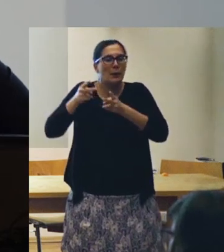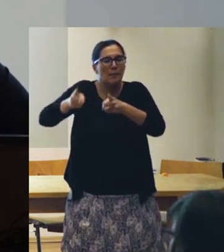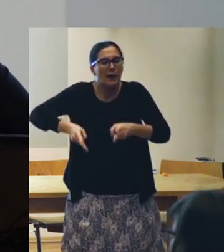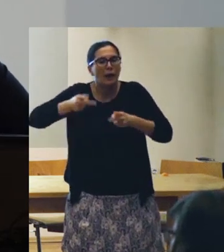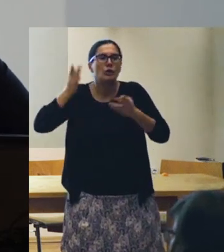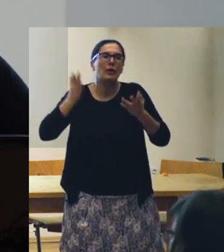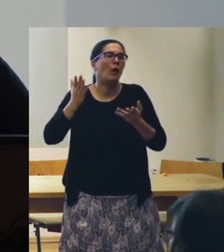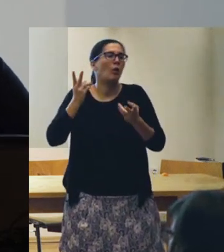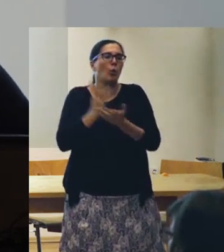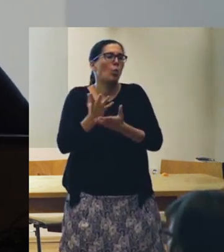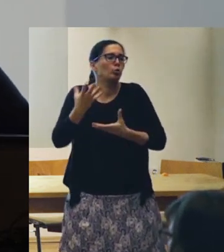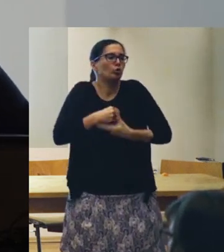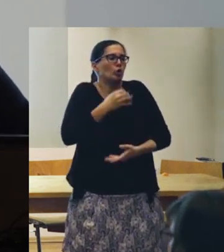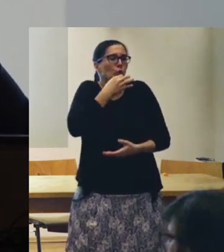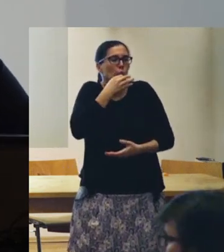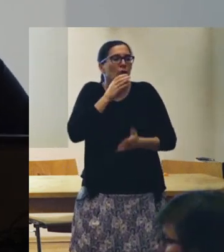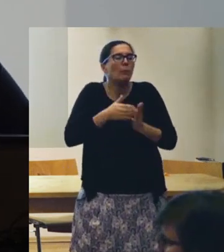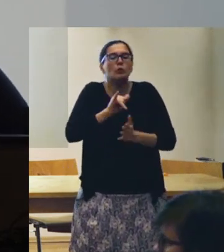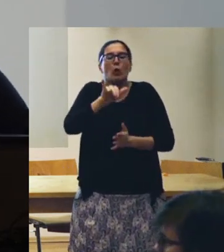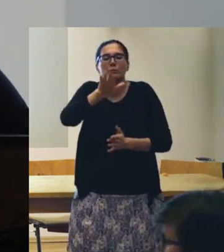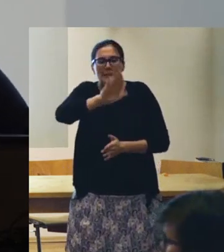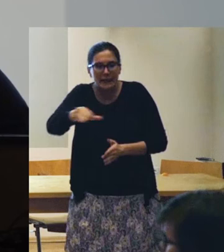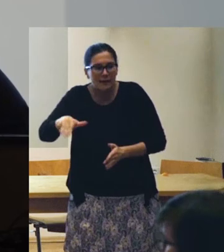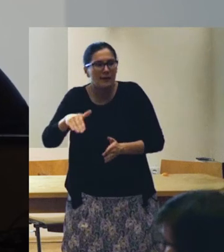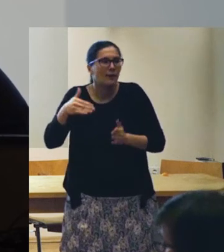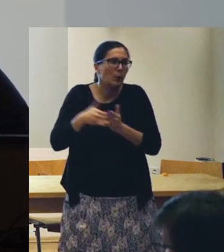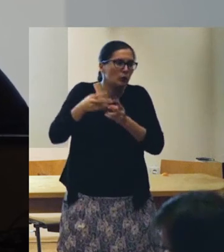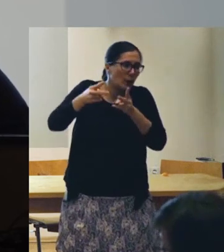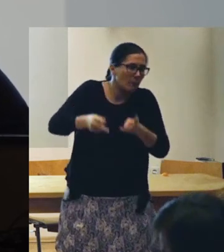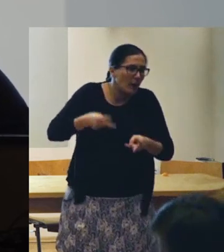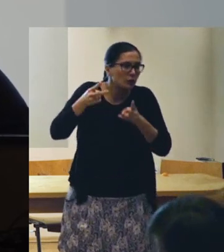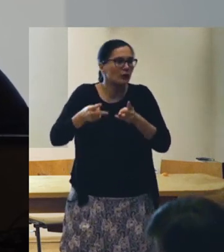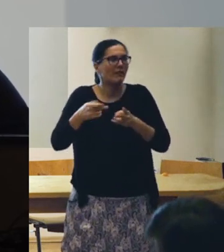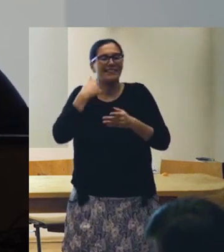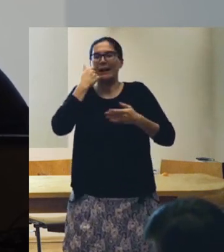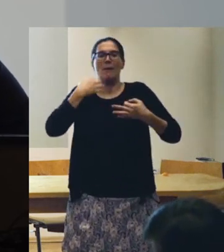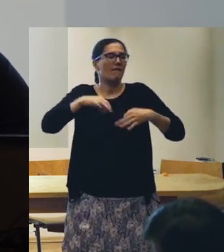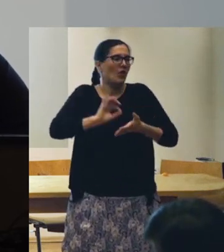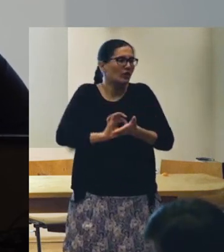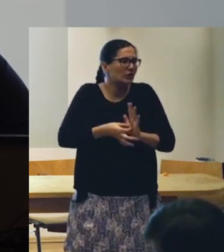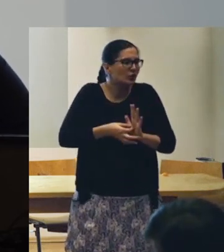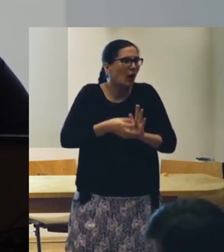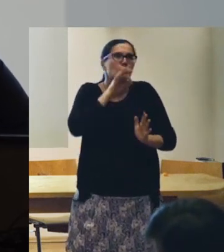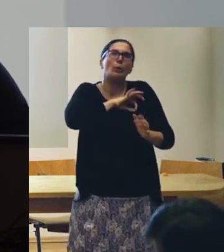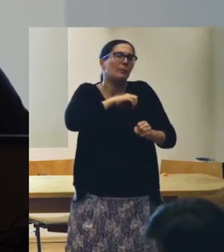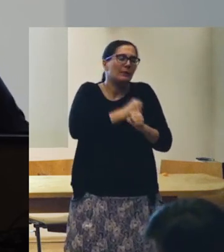rodiče umělce, kteří se starají o děti, kteří nemají tolik volného času a buď to se